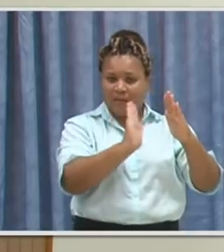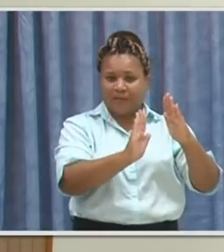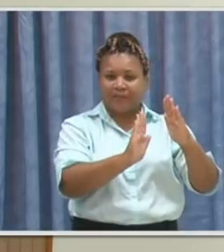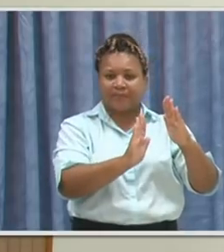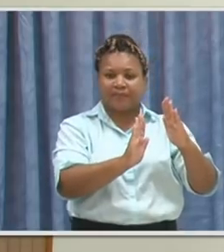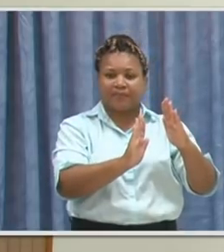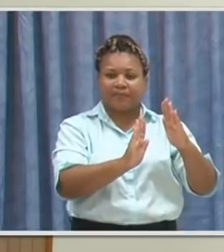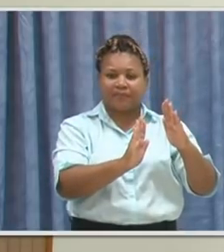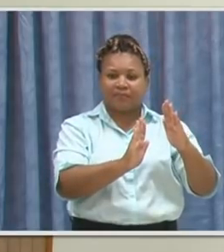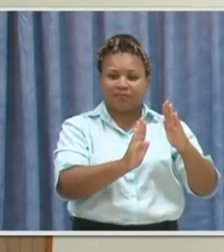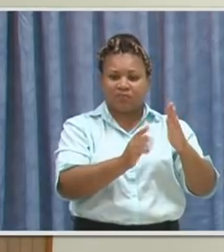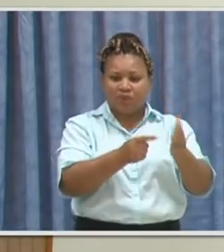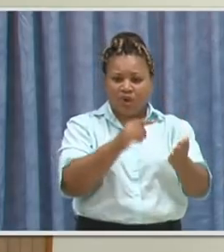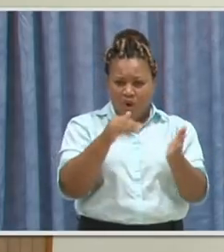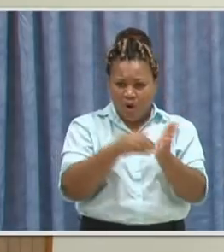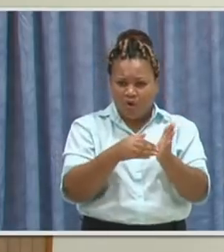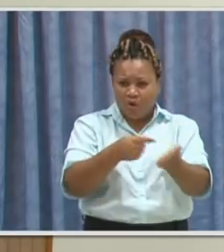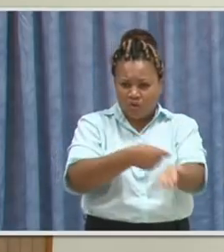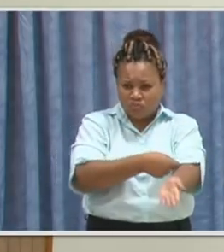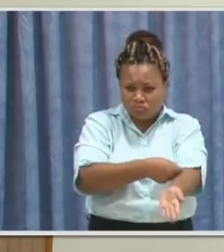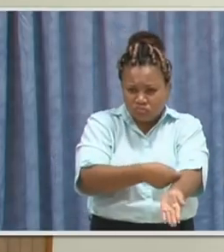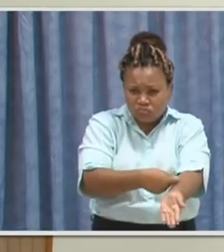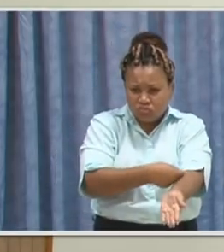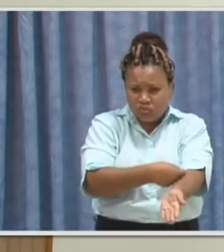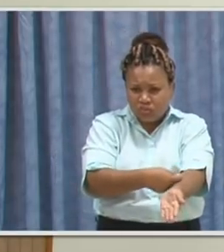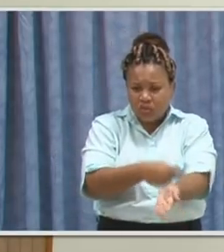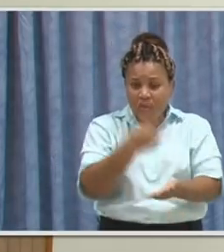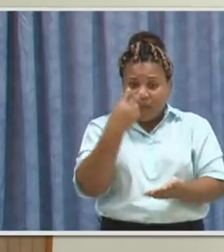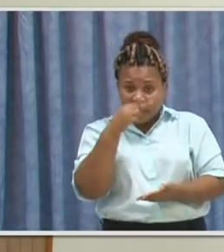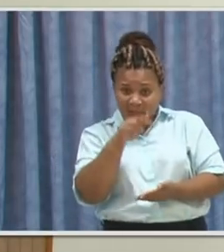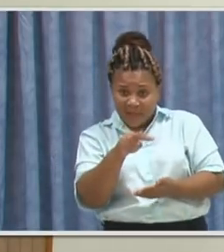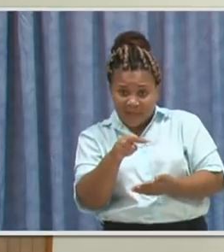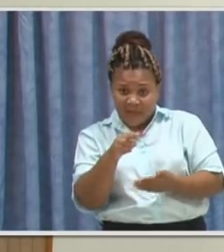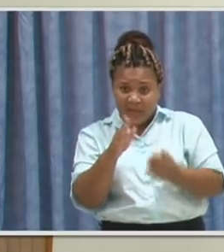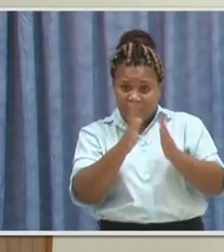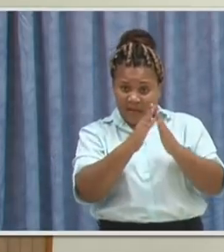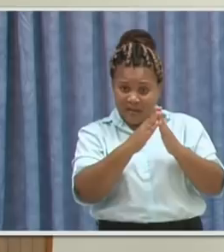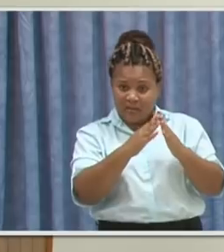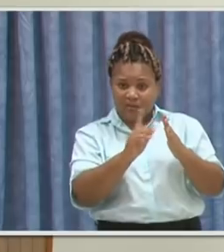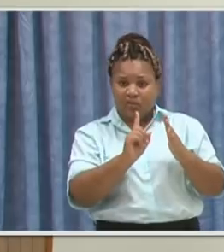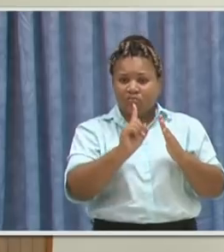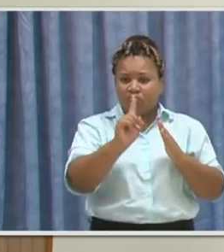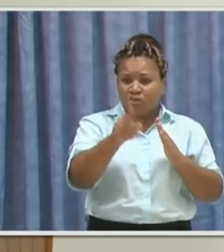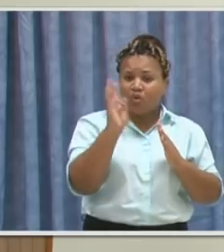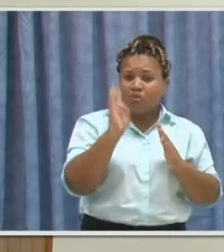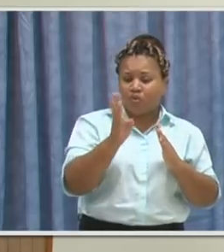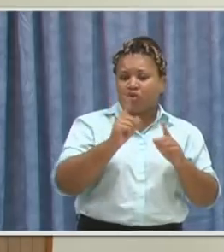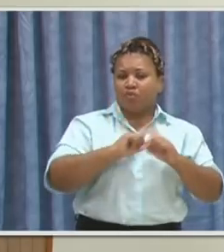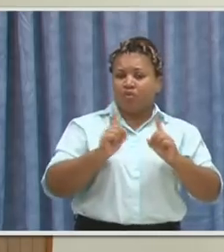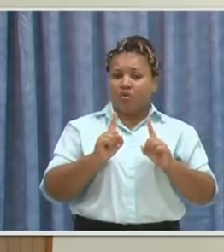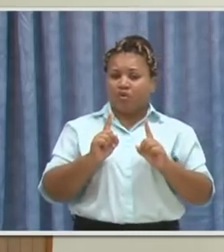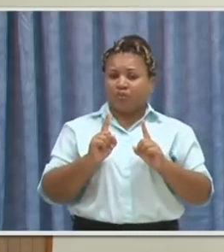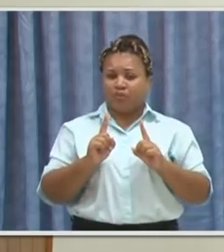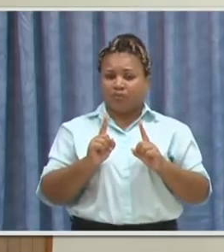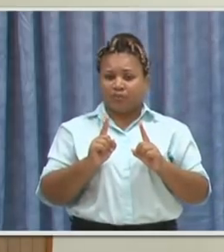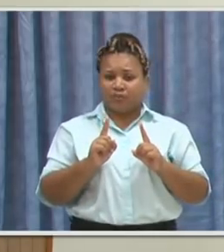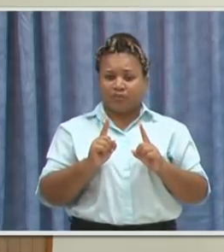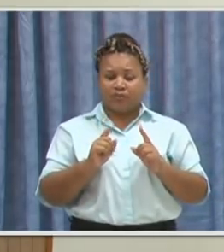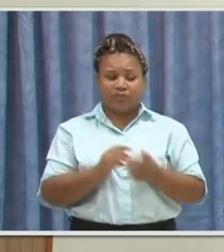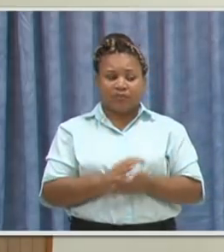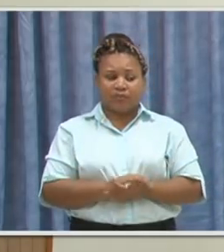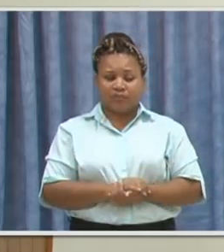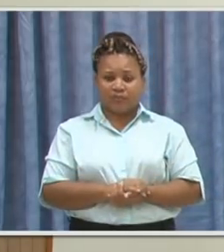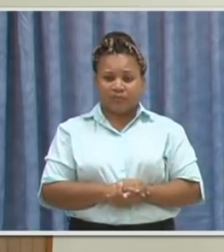son réhabilitation par son réhabilitation physique il fait bien avec son réhabilitation physique mais avec